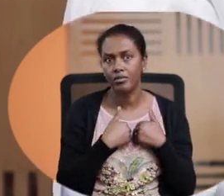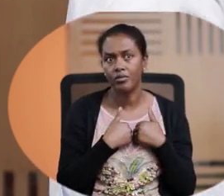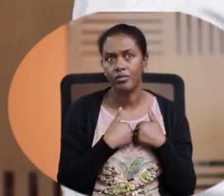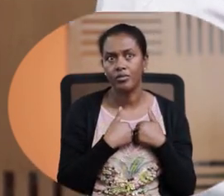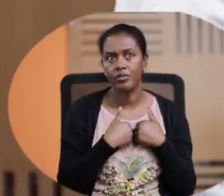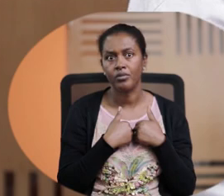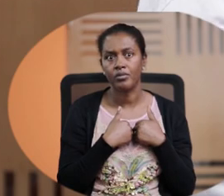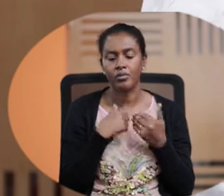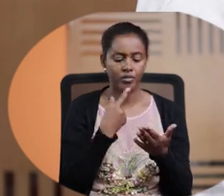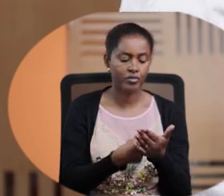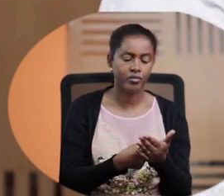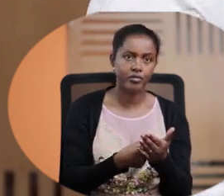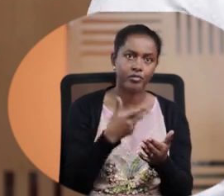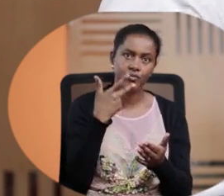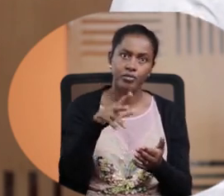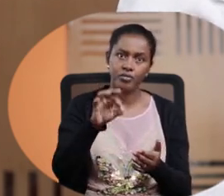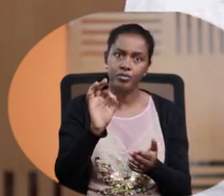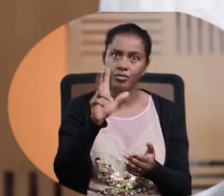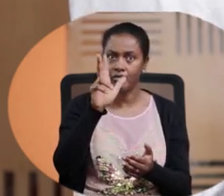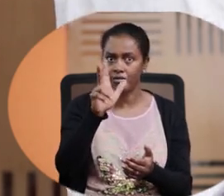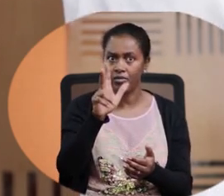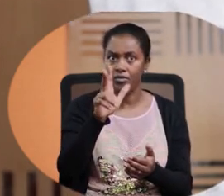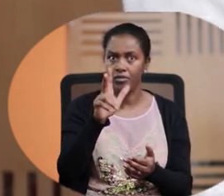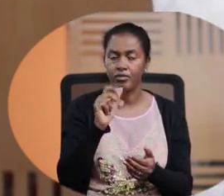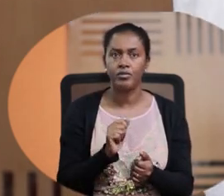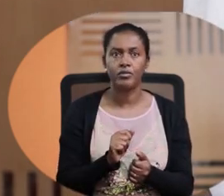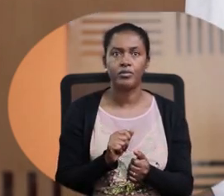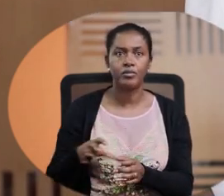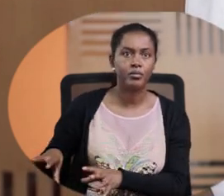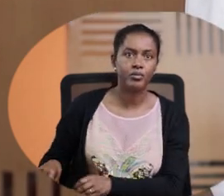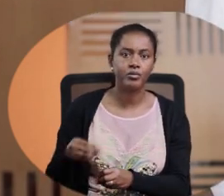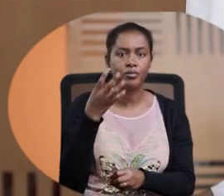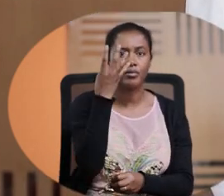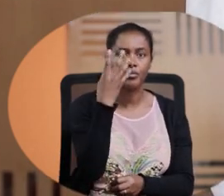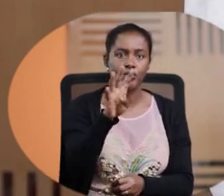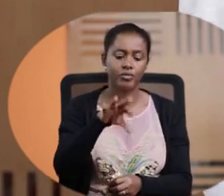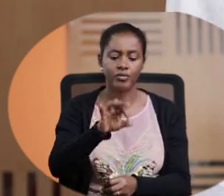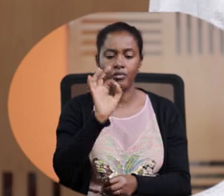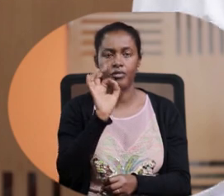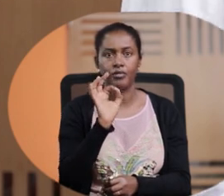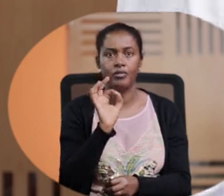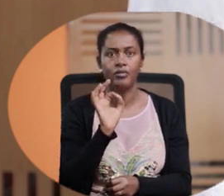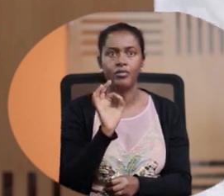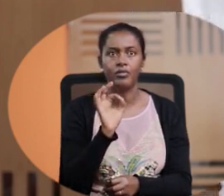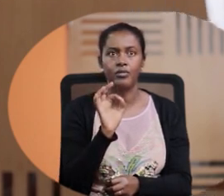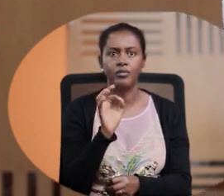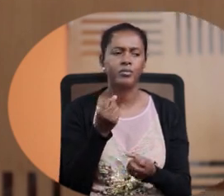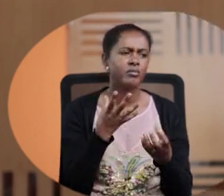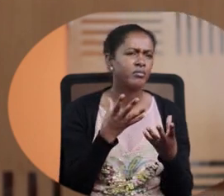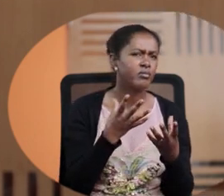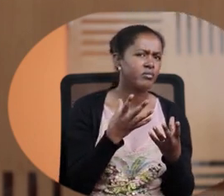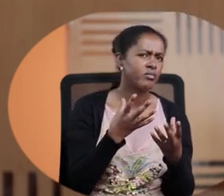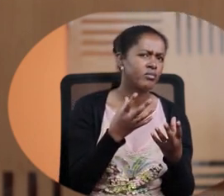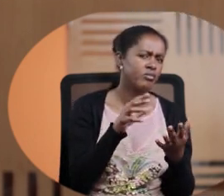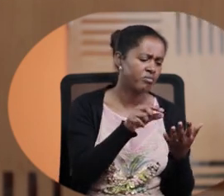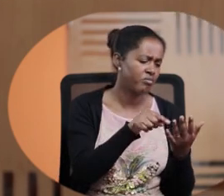3 14 immoo kan argatan taanee kan jiru 14 waan ta'eef 14 kan argatan meeqa as